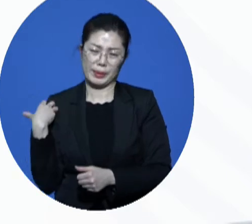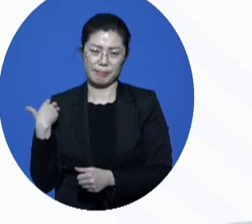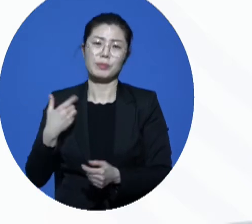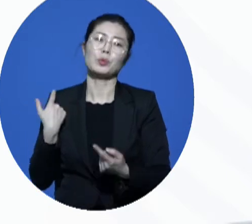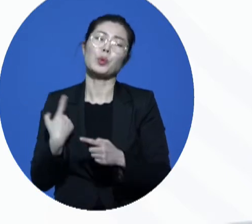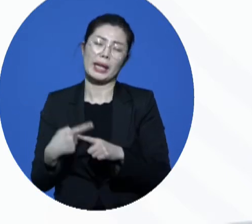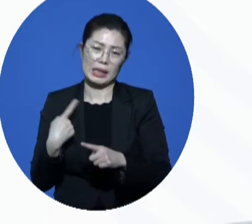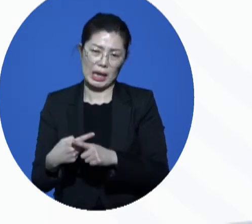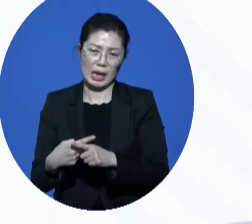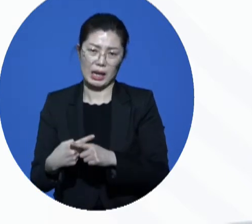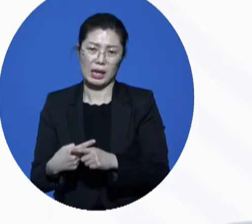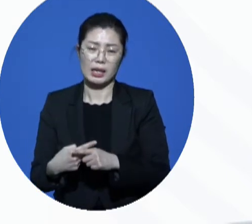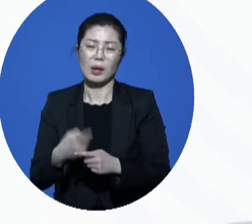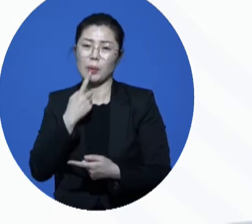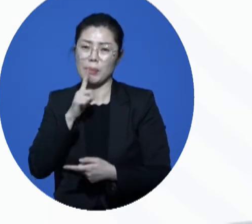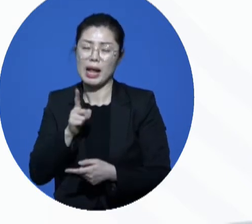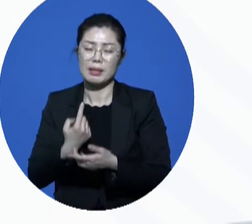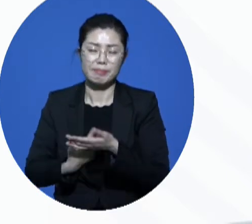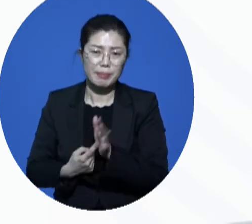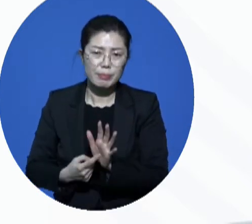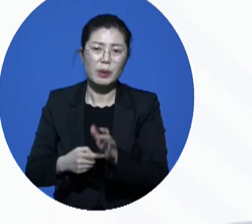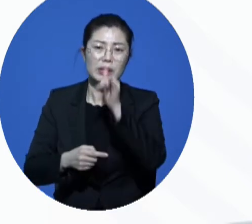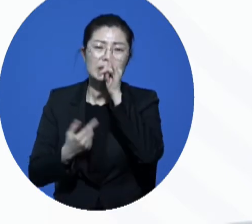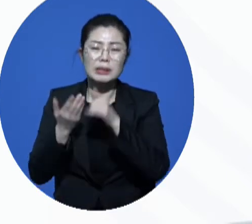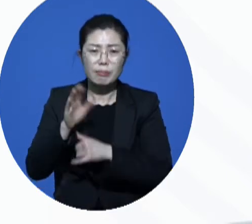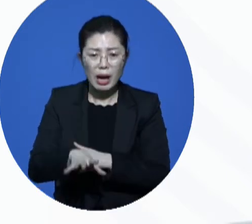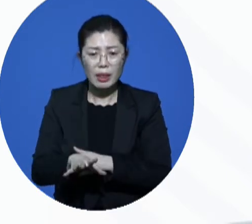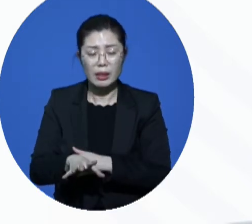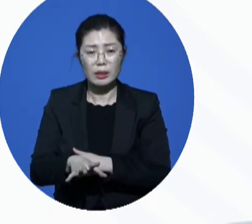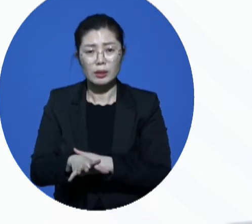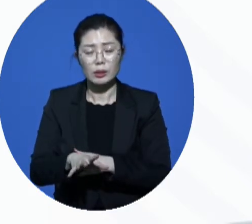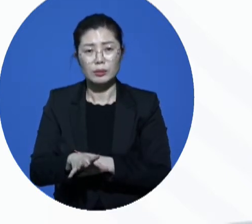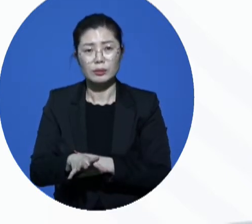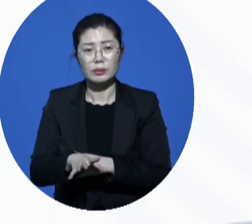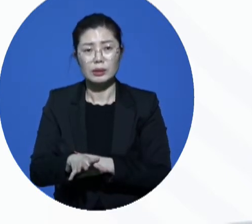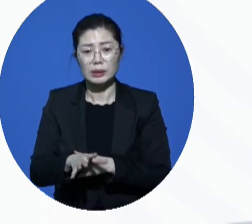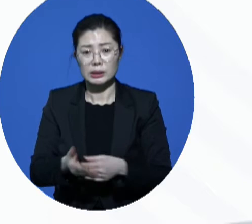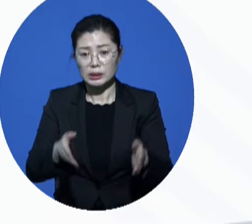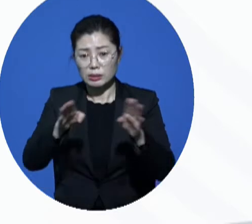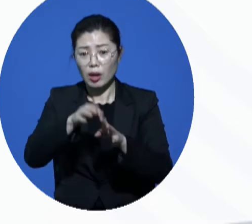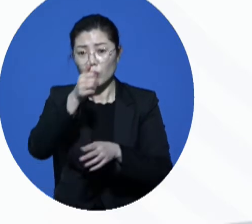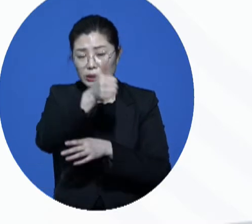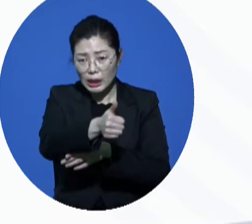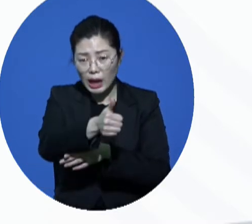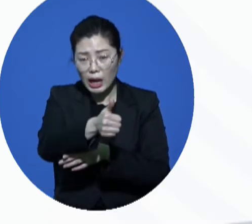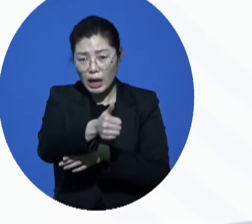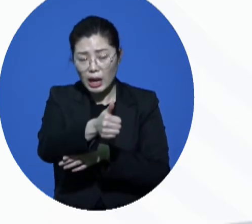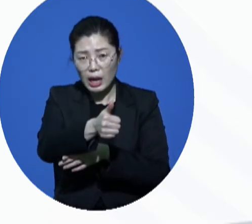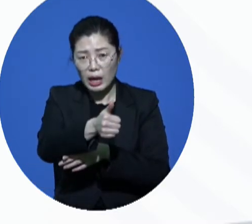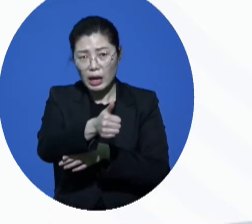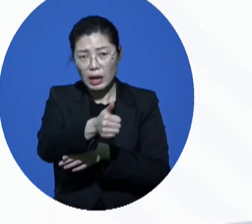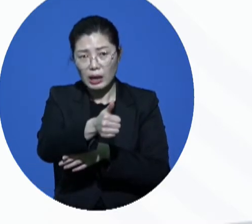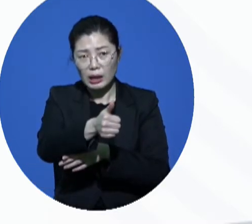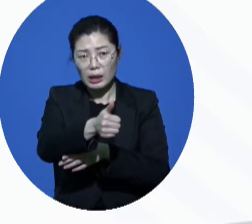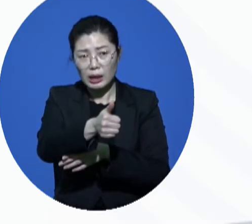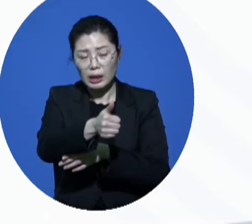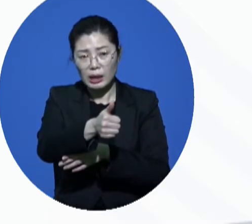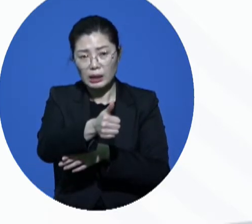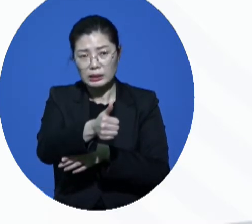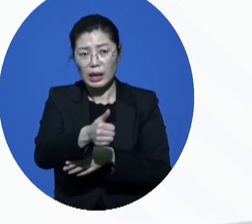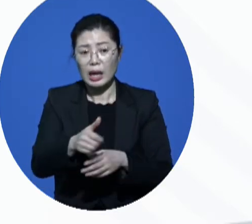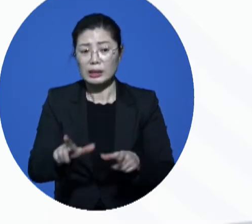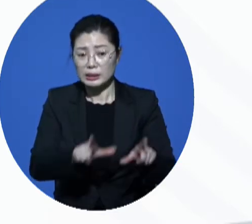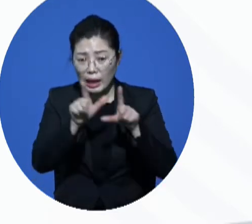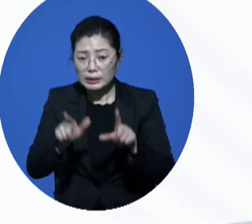나는 이들에 대해서 모든 것을 알고 있다라고 말했지만은 핵심적인 건 이런 것입니다. 시설 원장과 거주인의 이해관계는 기본적으로 충돌하고 있다는